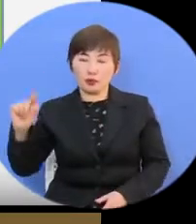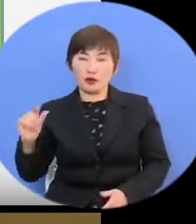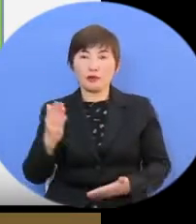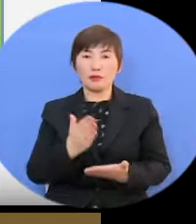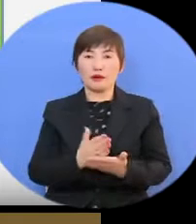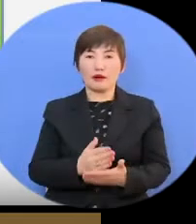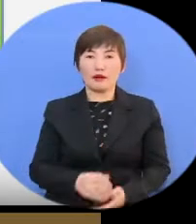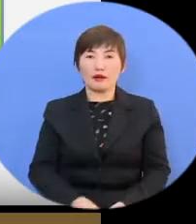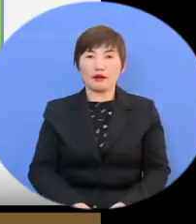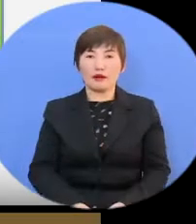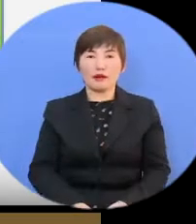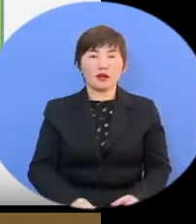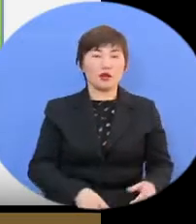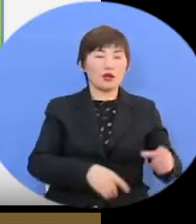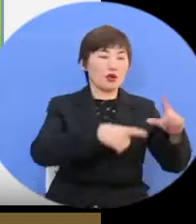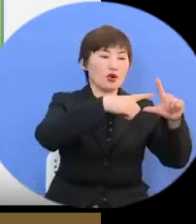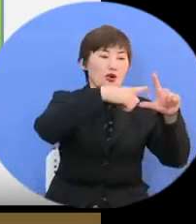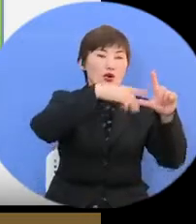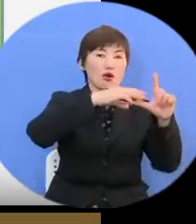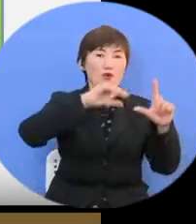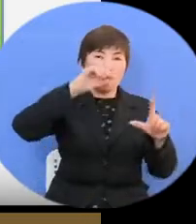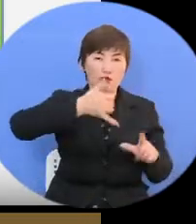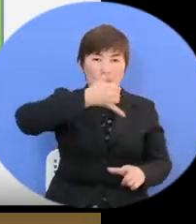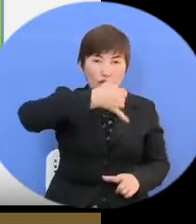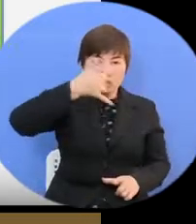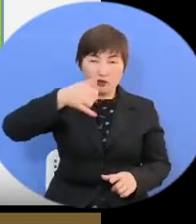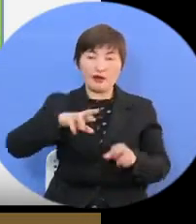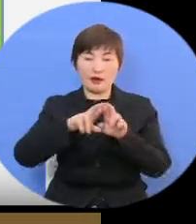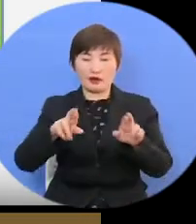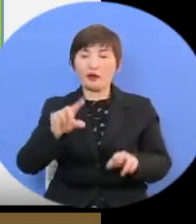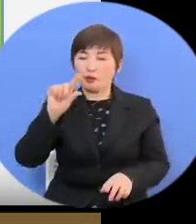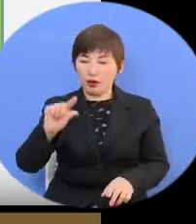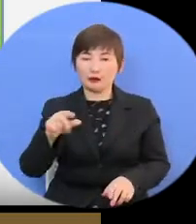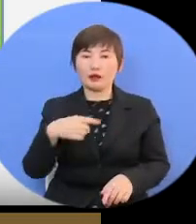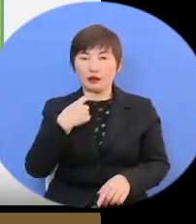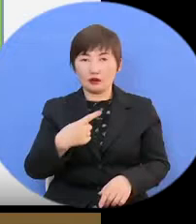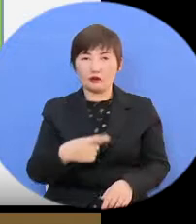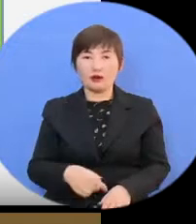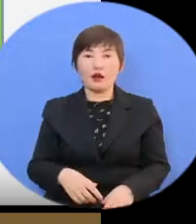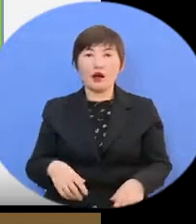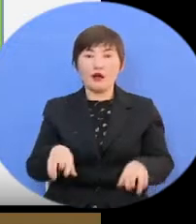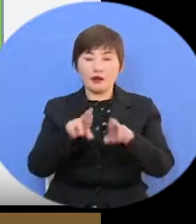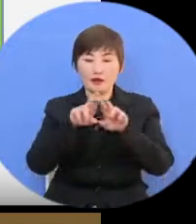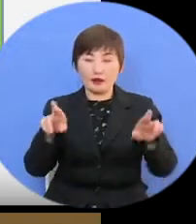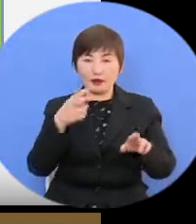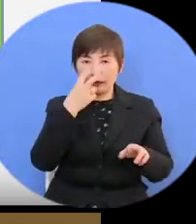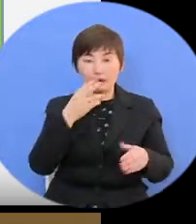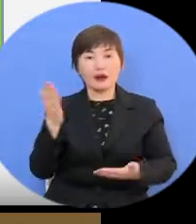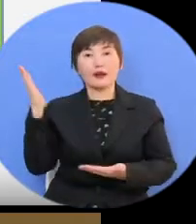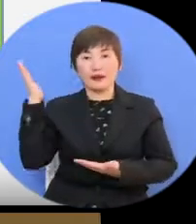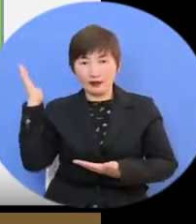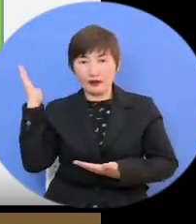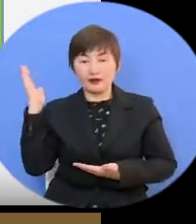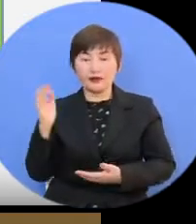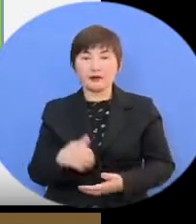байна. Өөрөөр хэлбэл хүүхдүүдийн өндрүүдийн ялгаа бол бага байна гэсэн үг. За мод хүүхдүүдийнх дээр 134, охтынх дээр 151 гэж гарсан